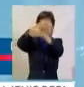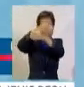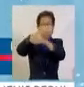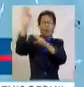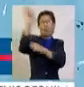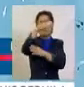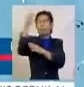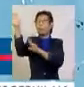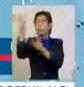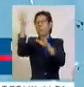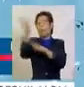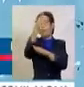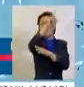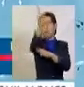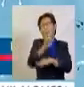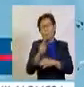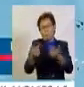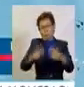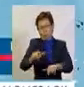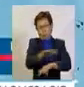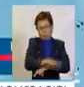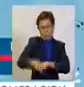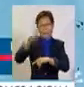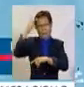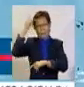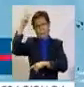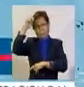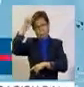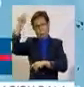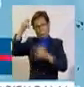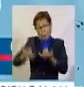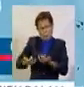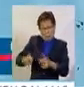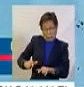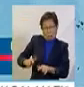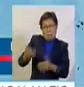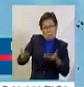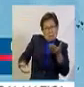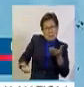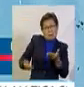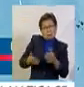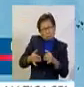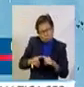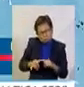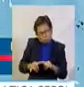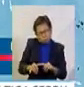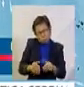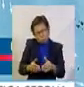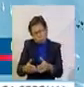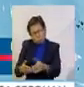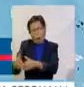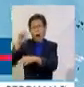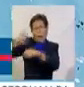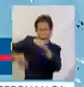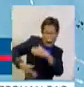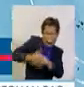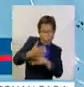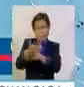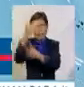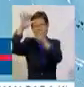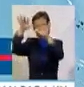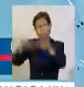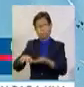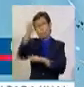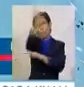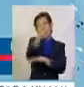ribut petir yang sedang berlaku di sekitar negeri Kelantan dan Terengganu dijangkakan akan berterusan sehingga ke awal pagi esok. Dan